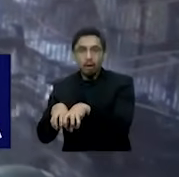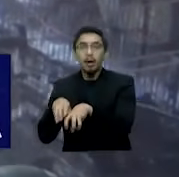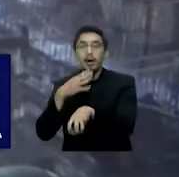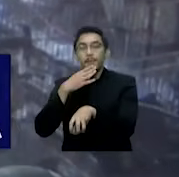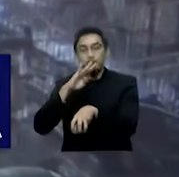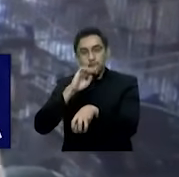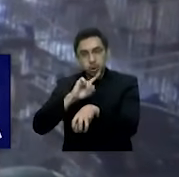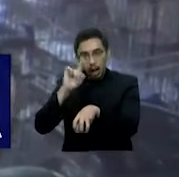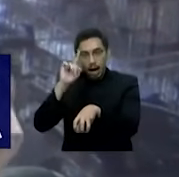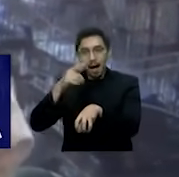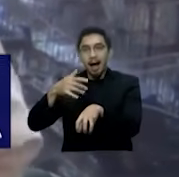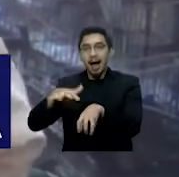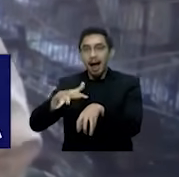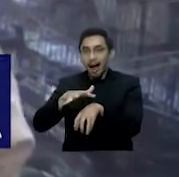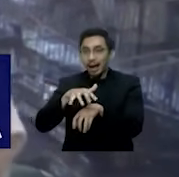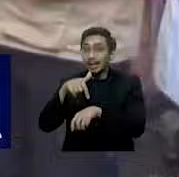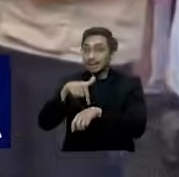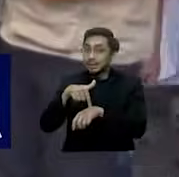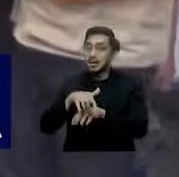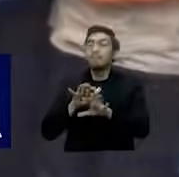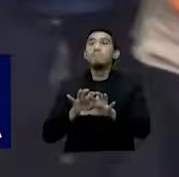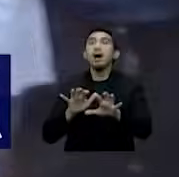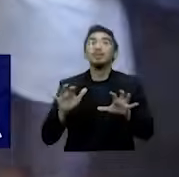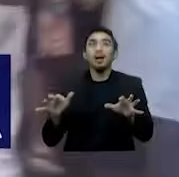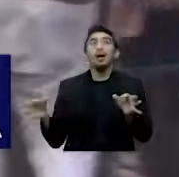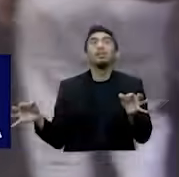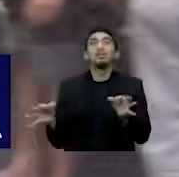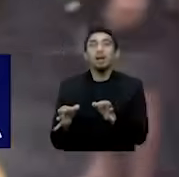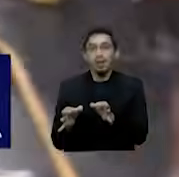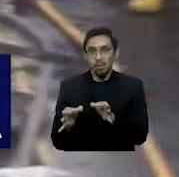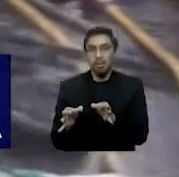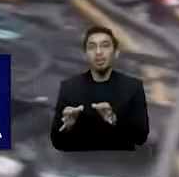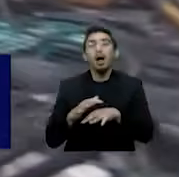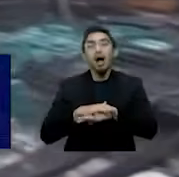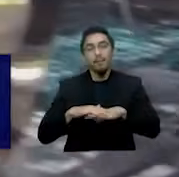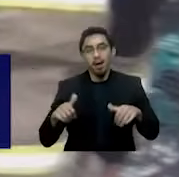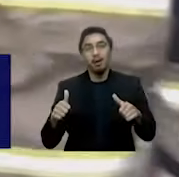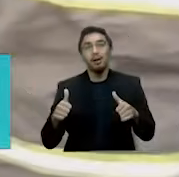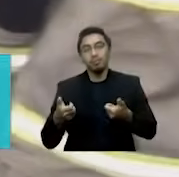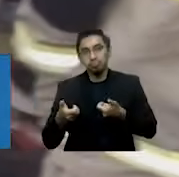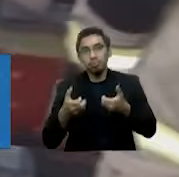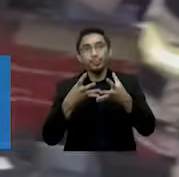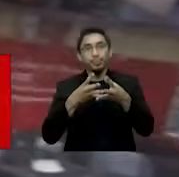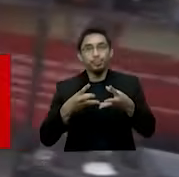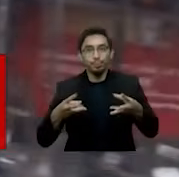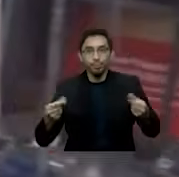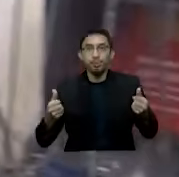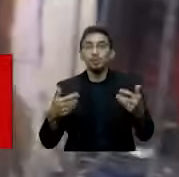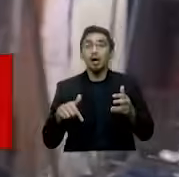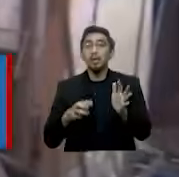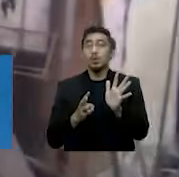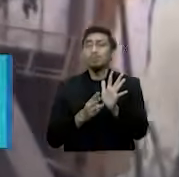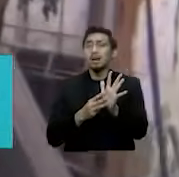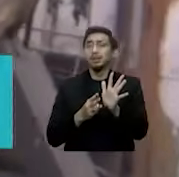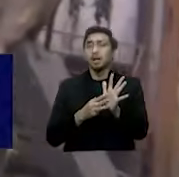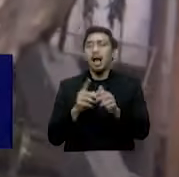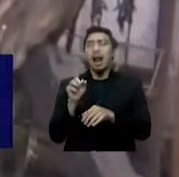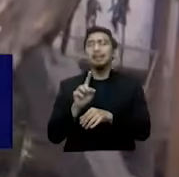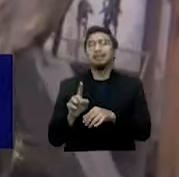jadi alhamdulillah langsung bisa ditangani. Penyebab kebakaran diduga akibat korsleting listrik.